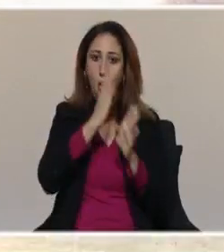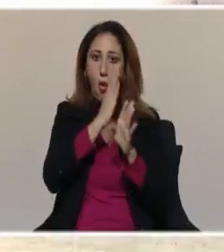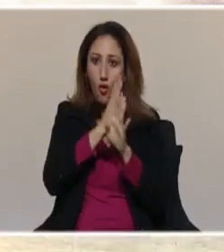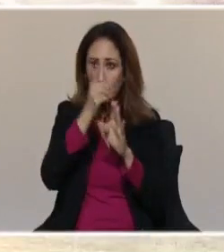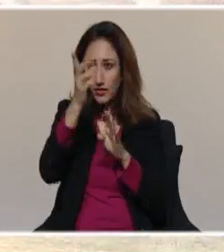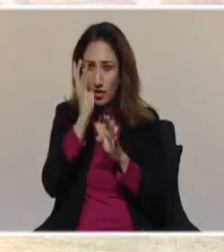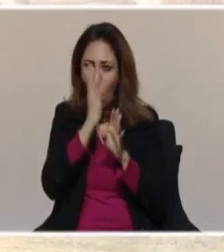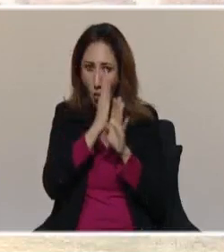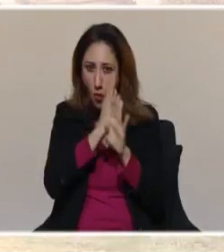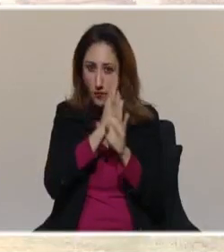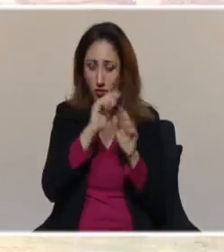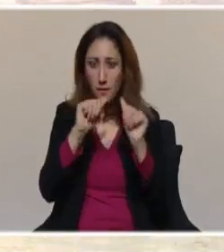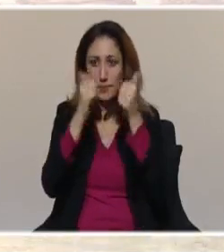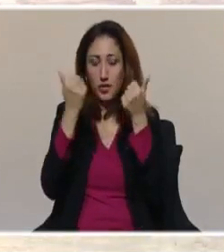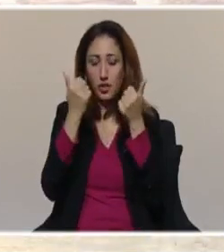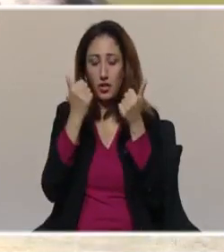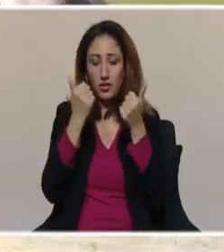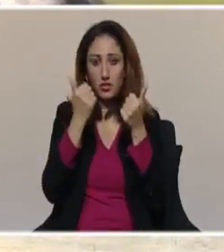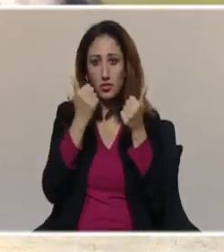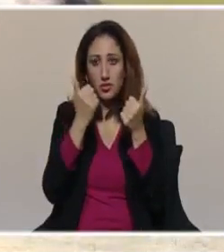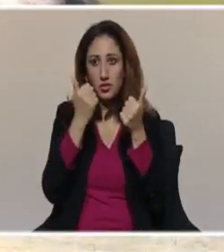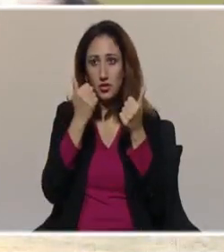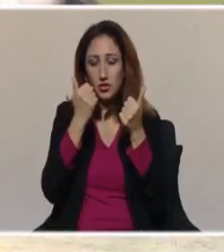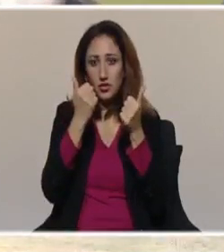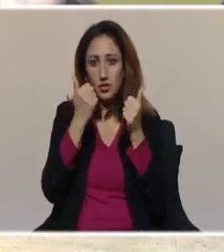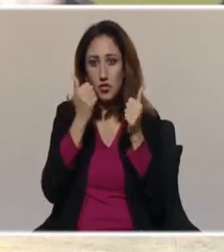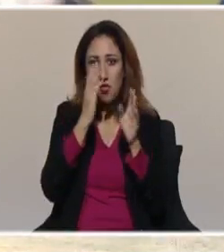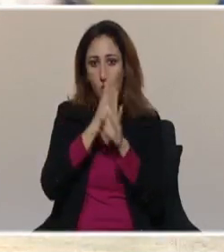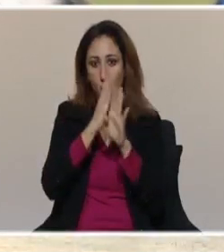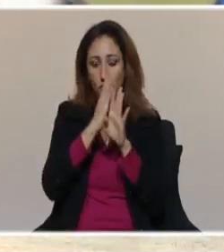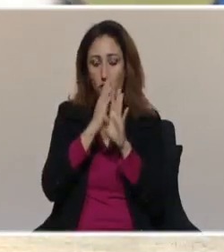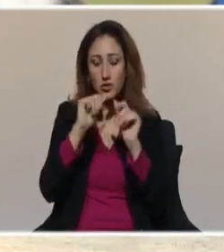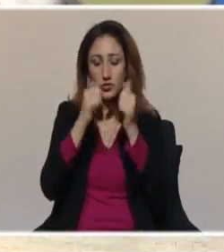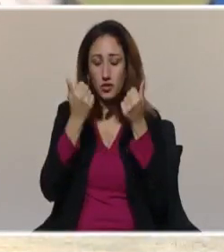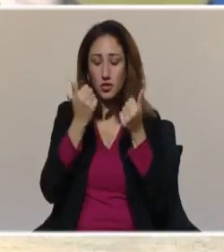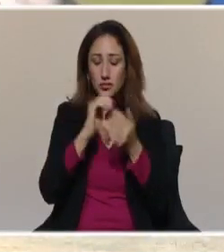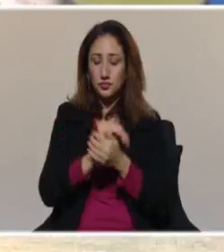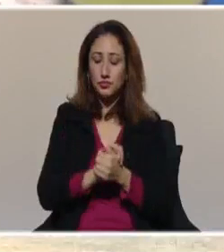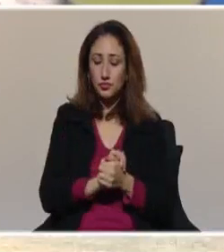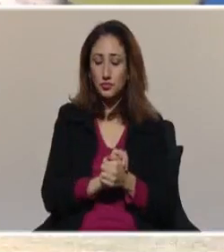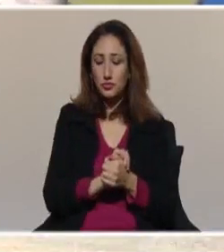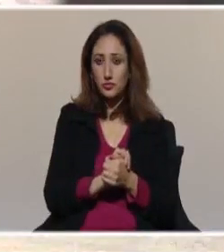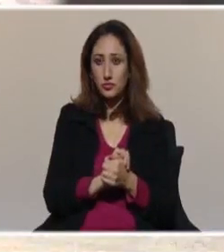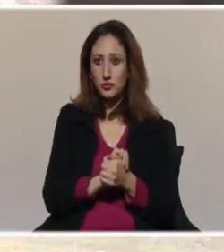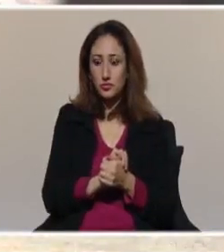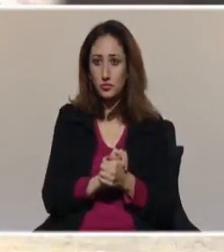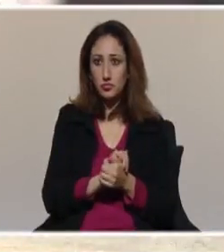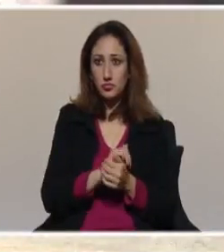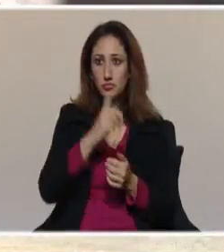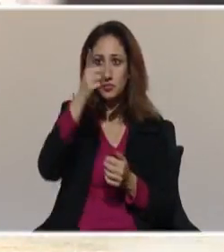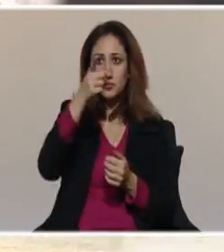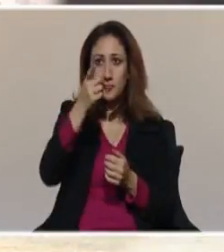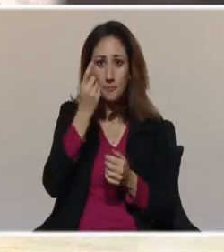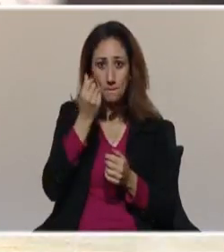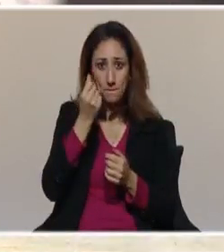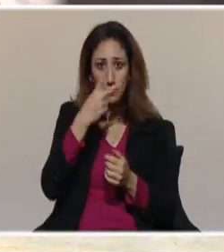زواج عرفي. في 200,000 جنيه الاستاذ هاني اخذهم منها من ايه؟ بتوع ايه؟ معلش، هي الاستاذه سناء يعني عندها القدره يبقى